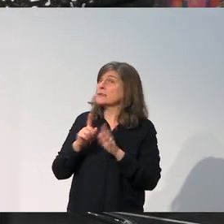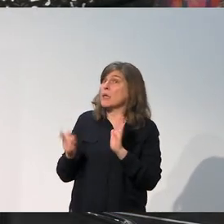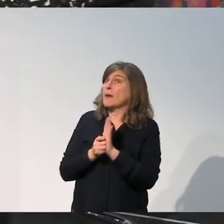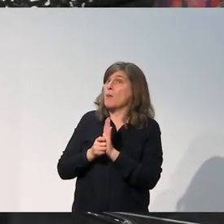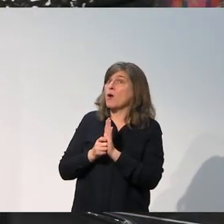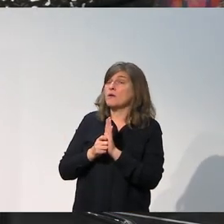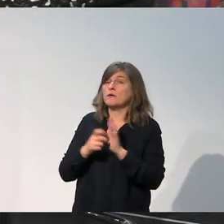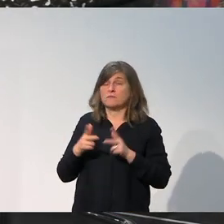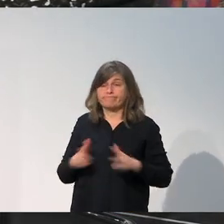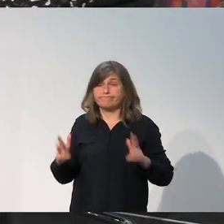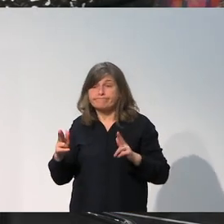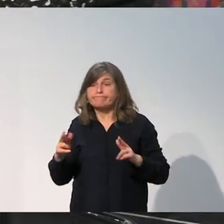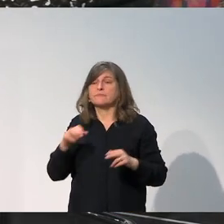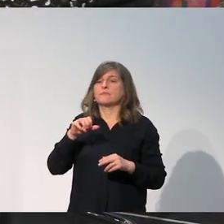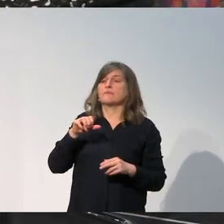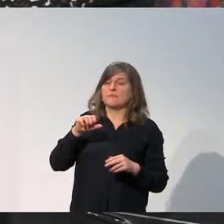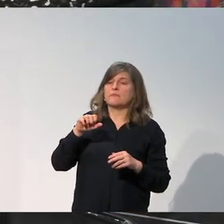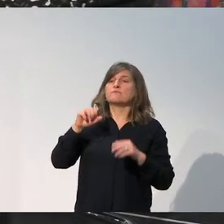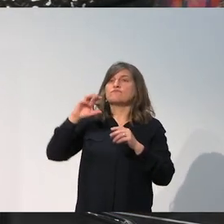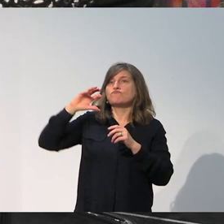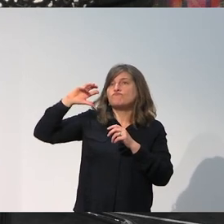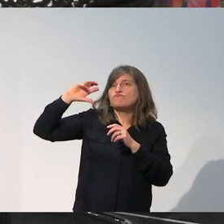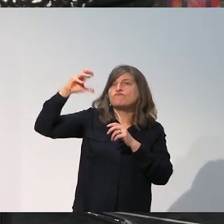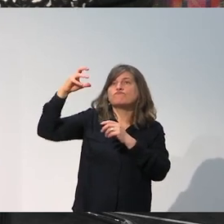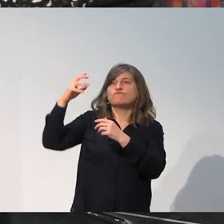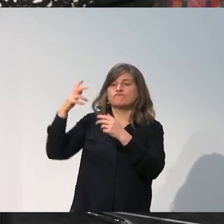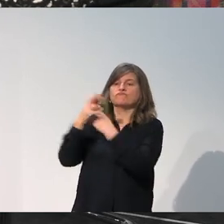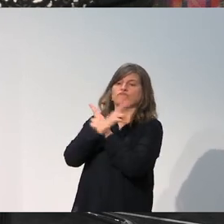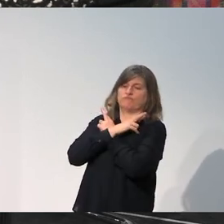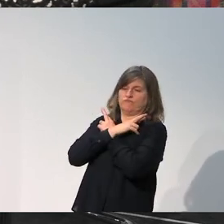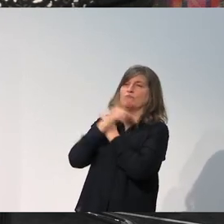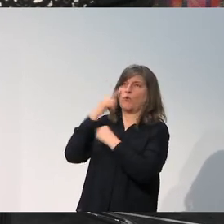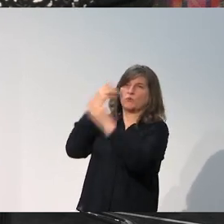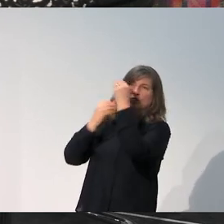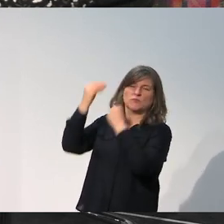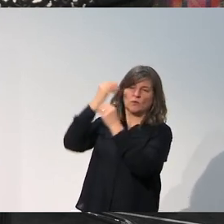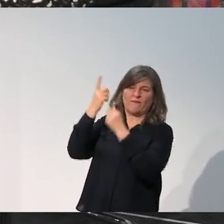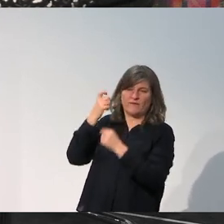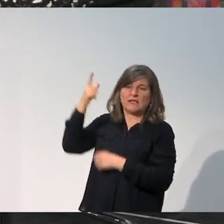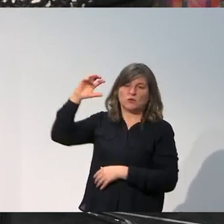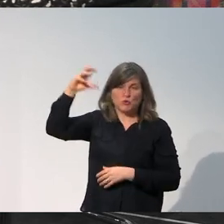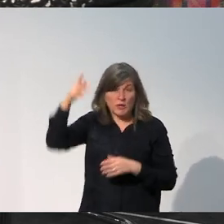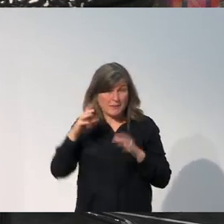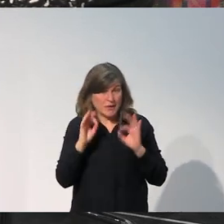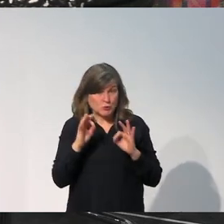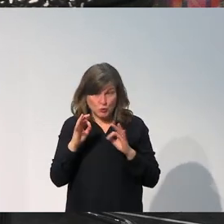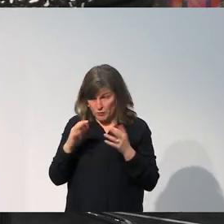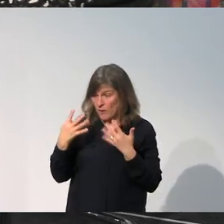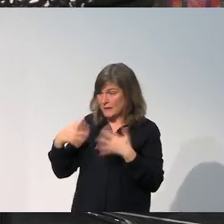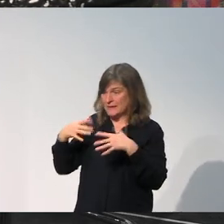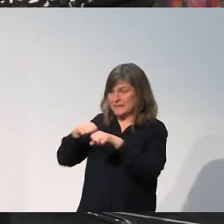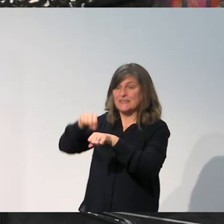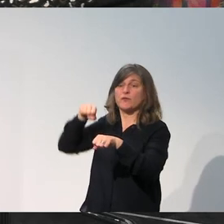les sanatoriums, les solariums, toute une époque où on a considéré que ça pouvait... C'est justement l'époque d'Augustin Mouchot, l'époque de la